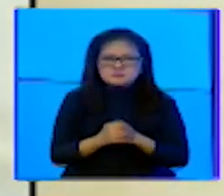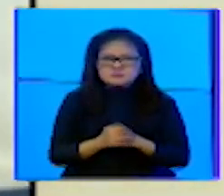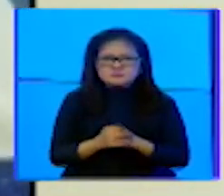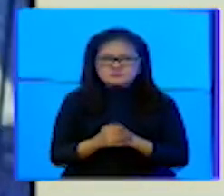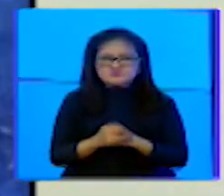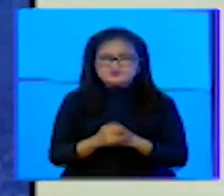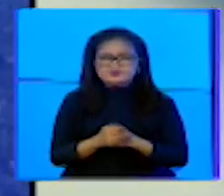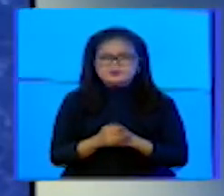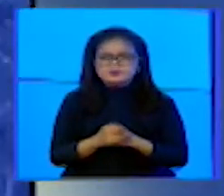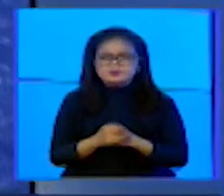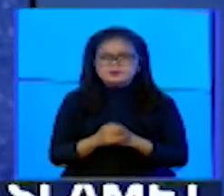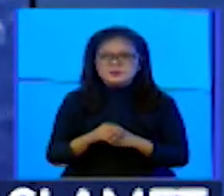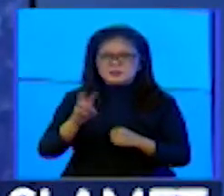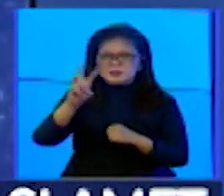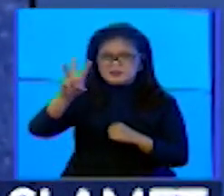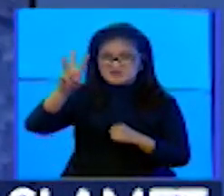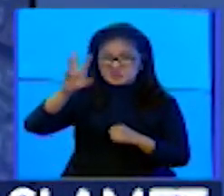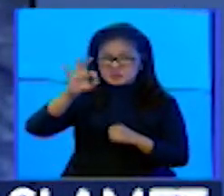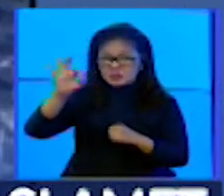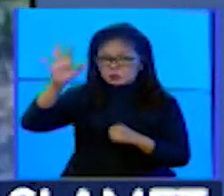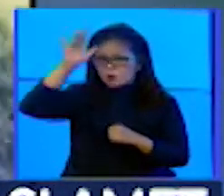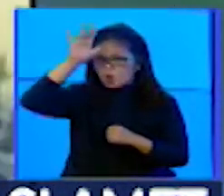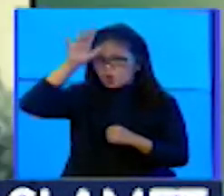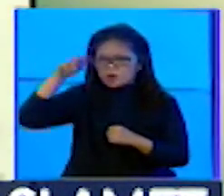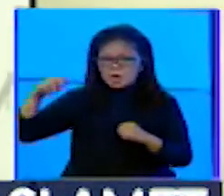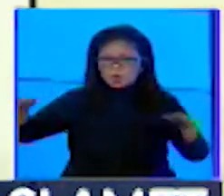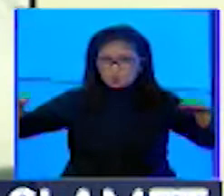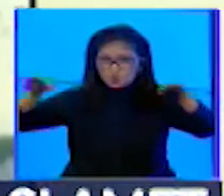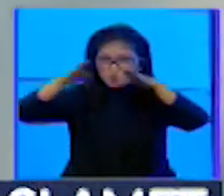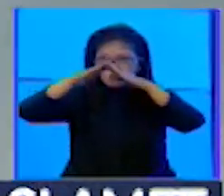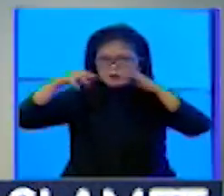Tercatat 300 pendaki naik dari pos Bambangan saat badai terjadi.